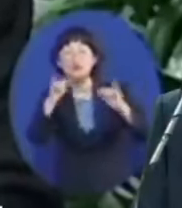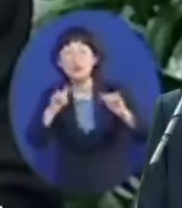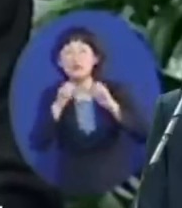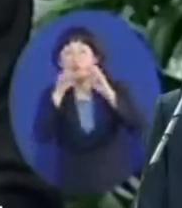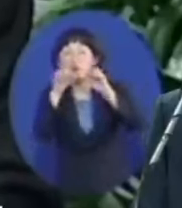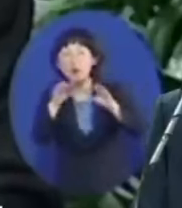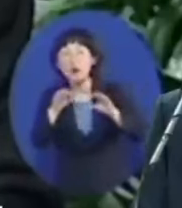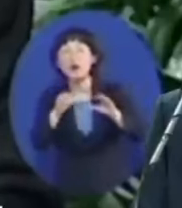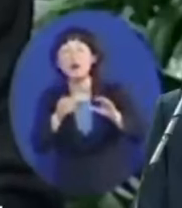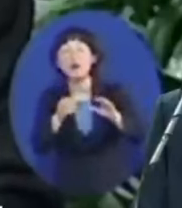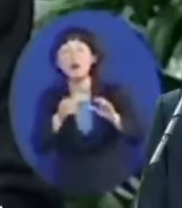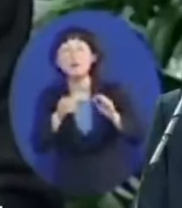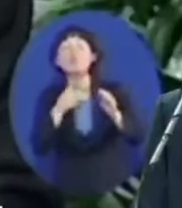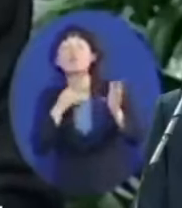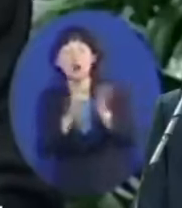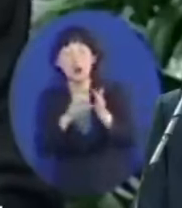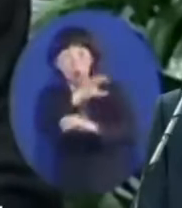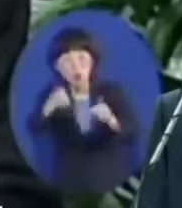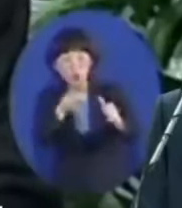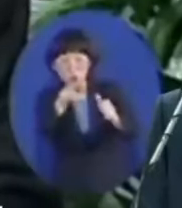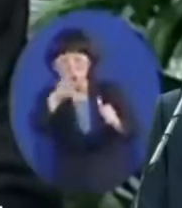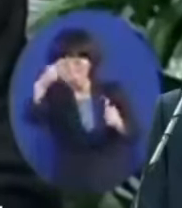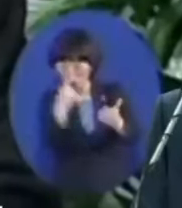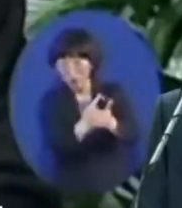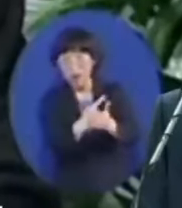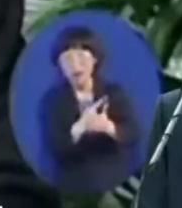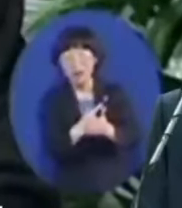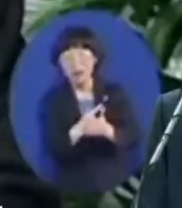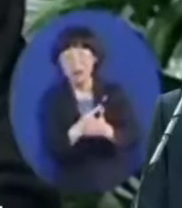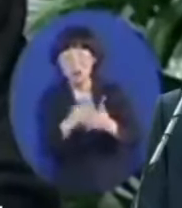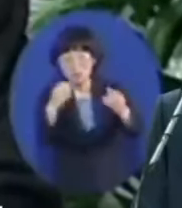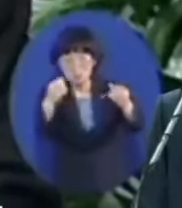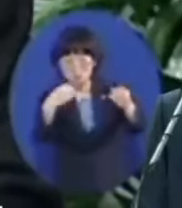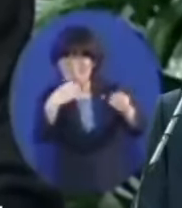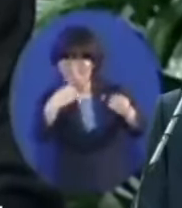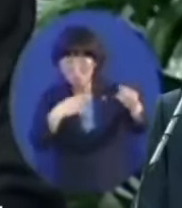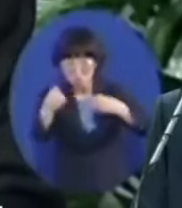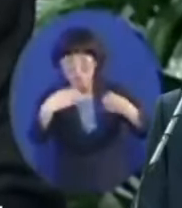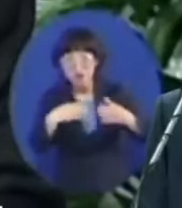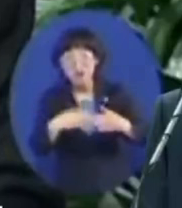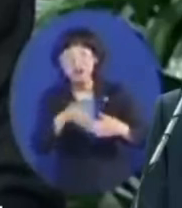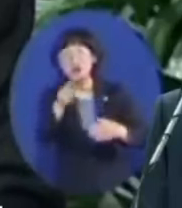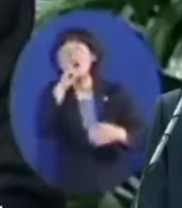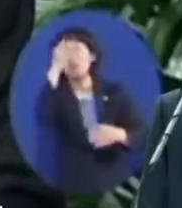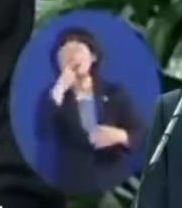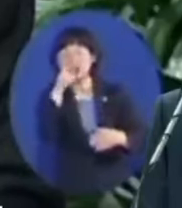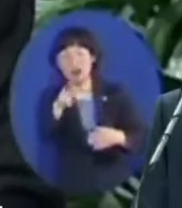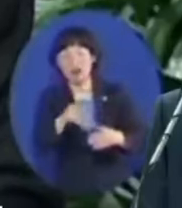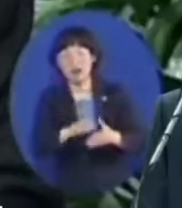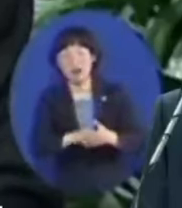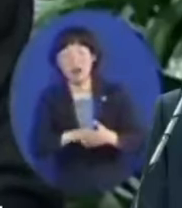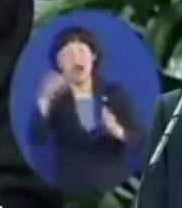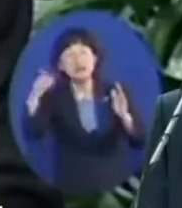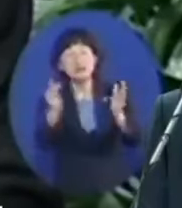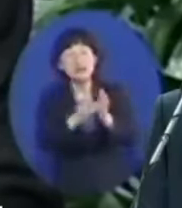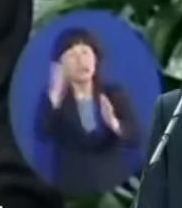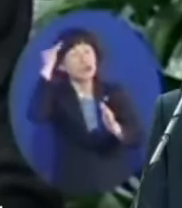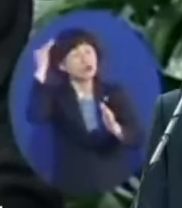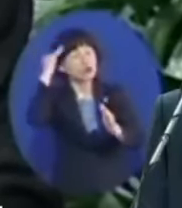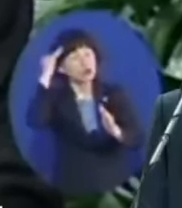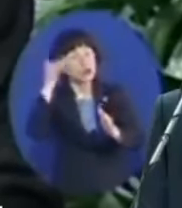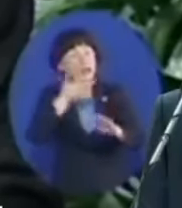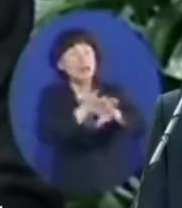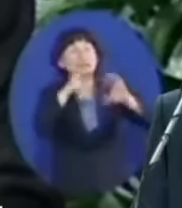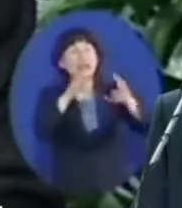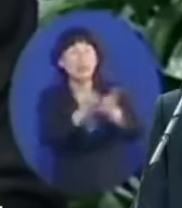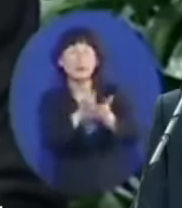나와서 구라파나 미국에 가서 선교하려고 하느냐? 너 금방 지지 않느냐? 아직까지 한국은 외국에 나와서 복음을 전할 때가 못 됐다.